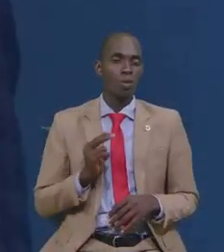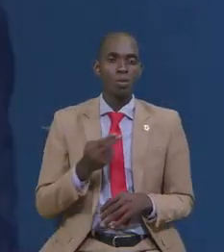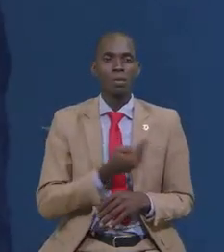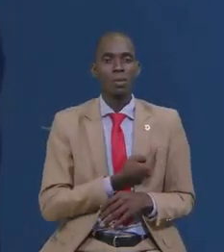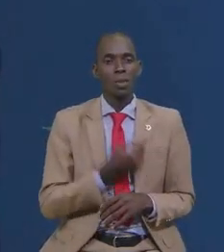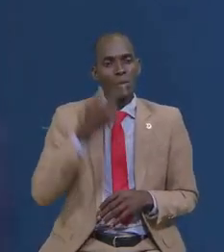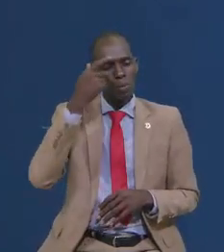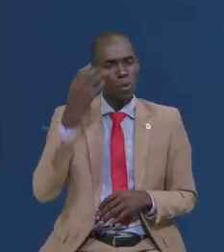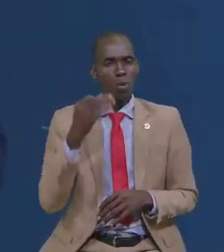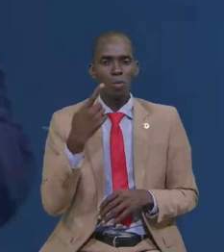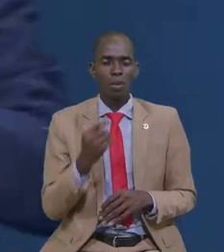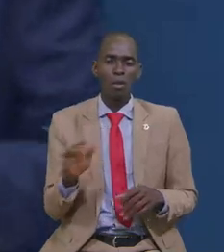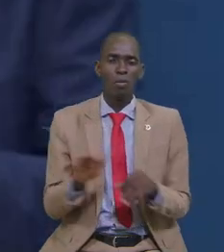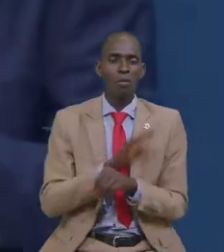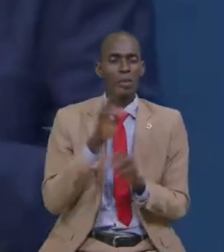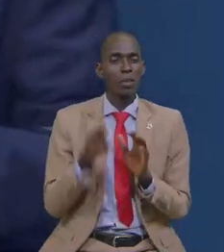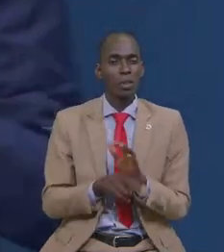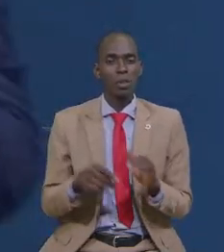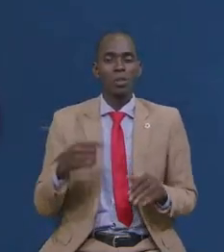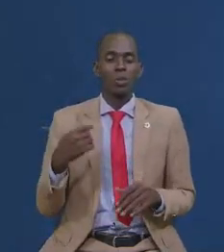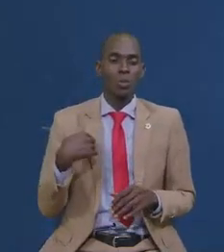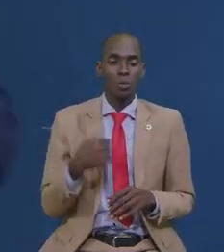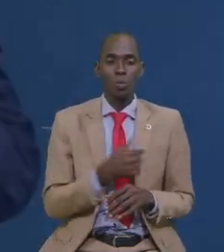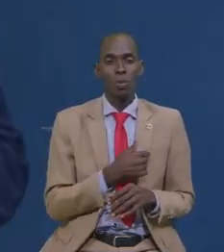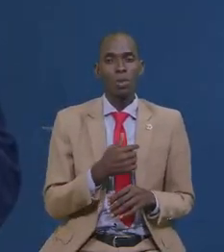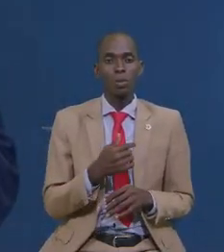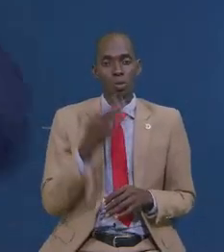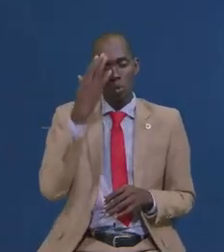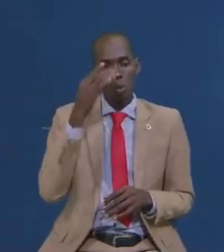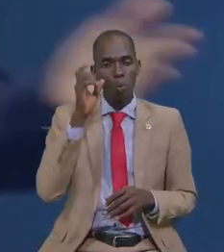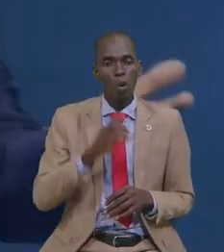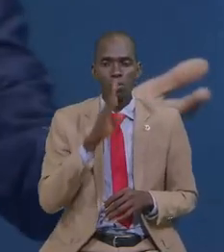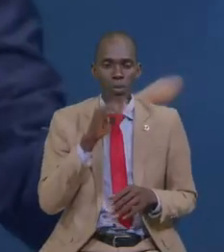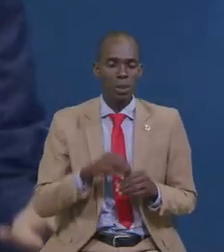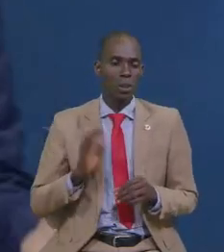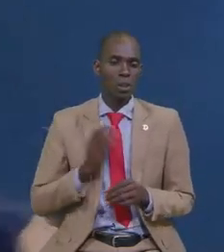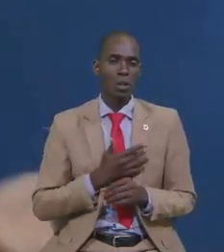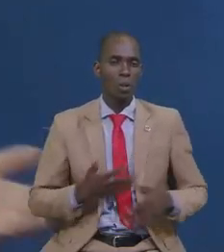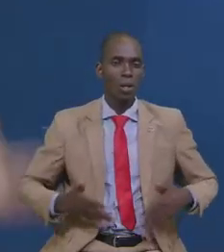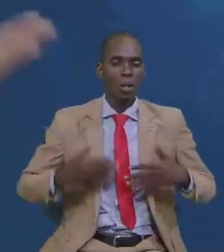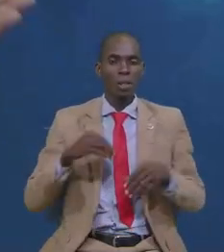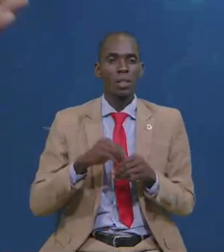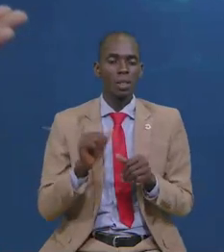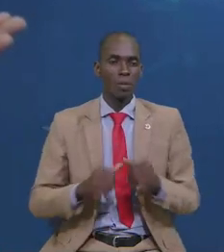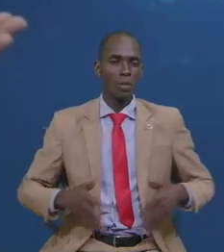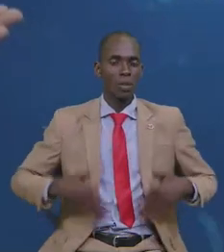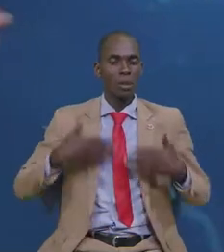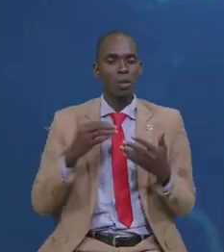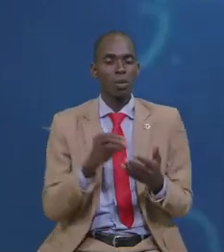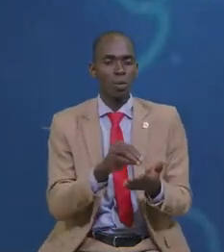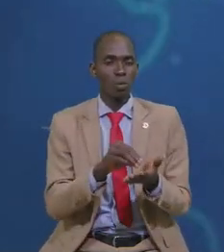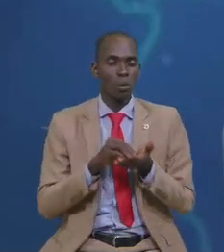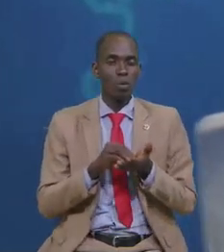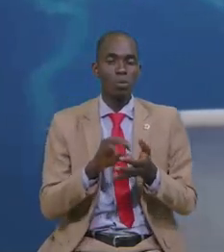besoin. À cause de la plénitude, il savait que ce doit être dans ta vie, dans ma vie. Et dans toute